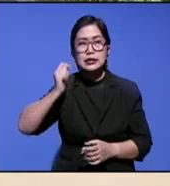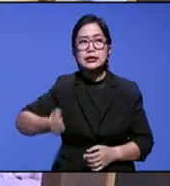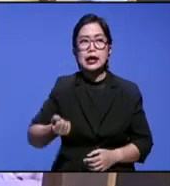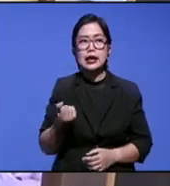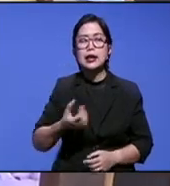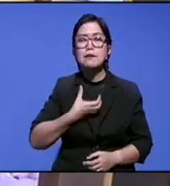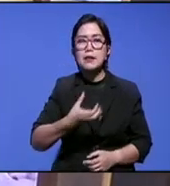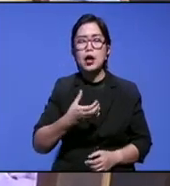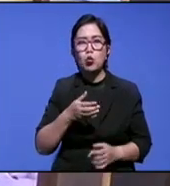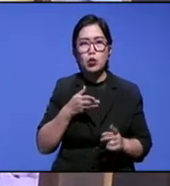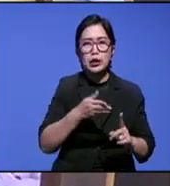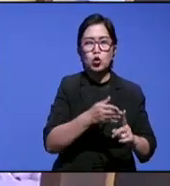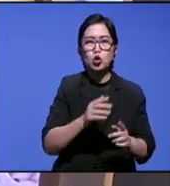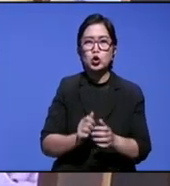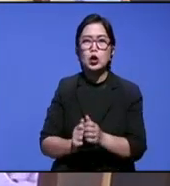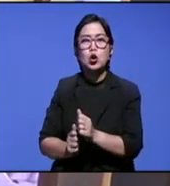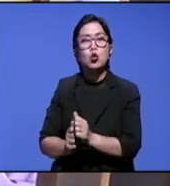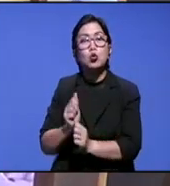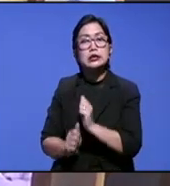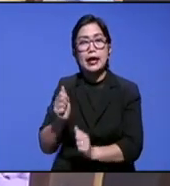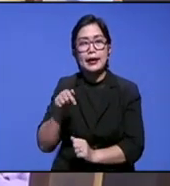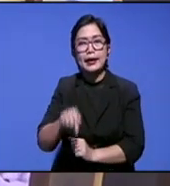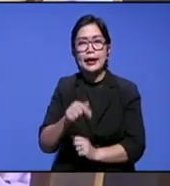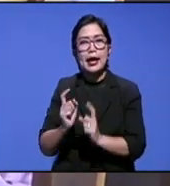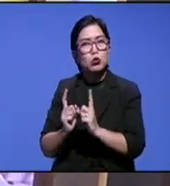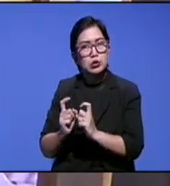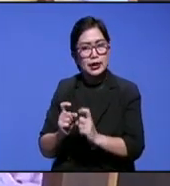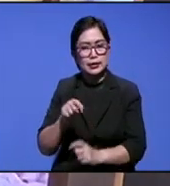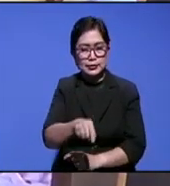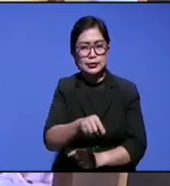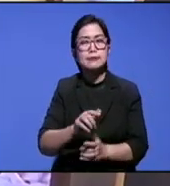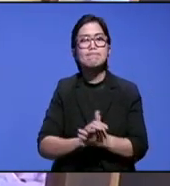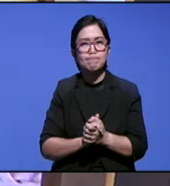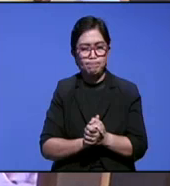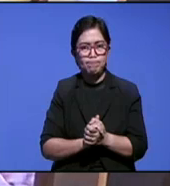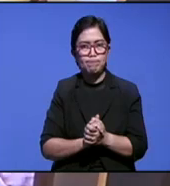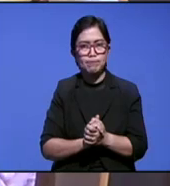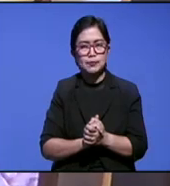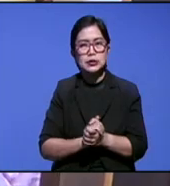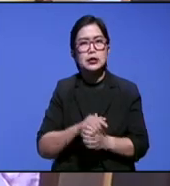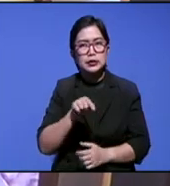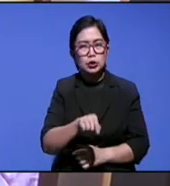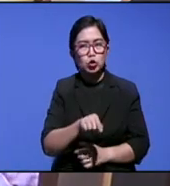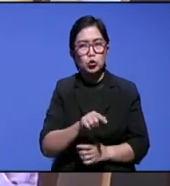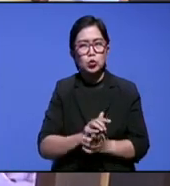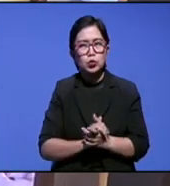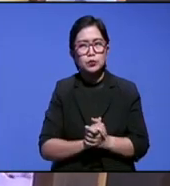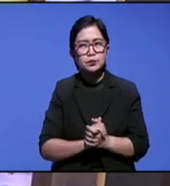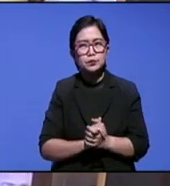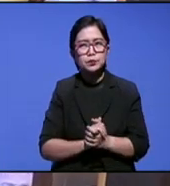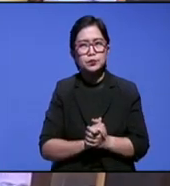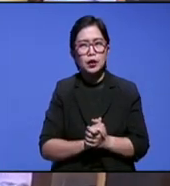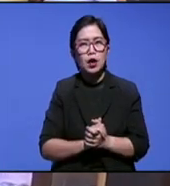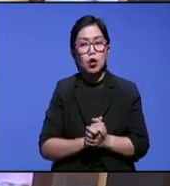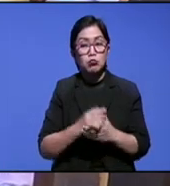Iya. Kami berkoordinasi dengan Kepala Puskesmas Batuan yang kebetulan dia melahirkannya